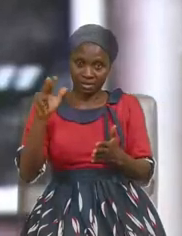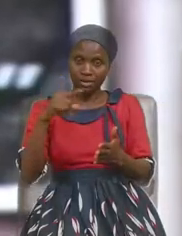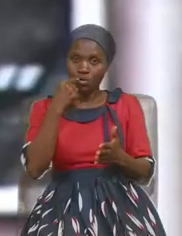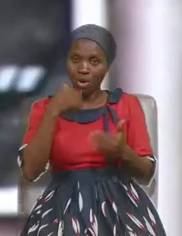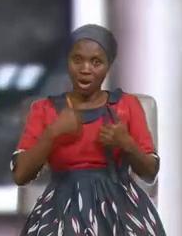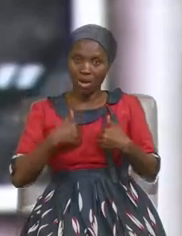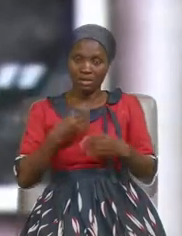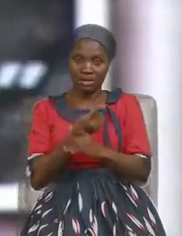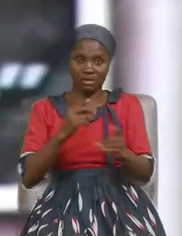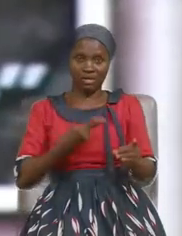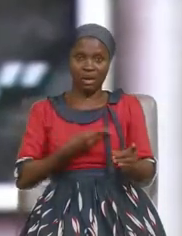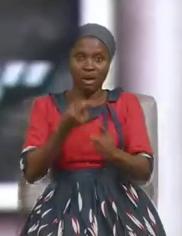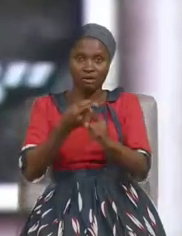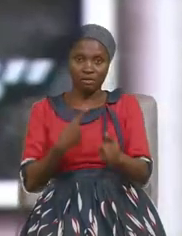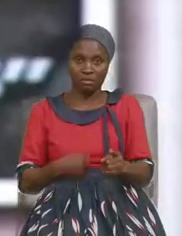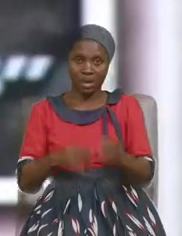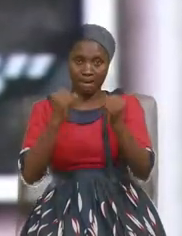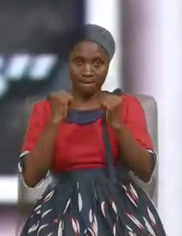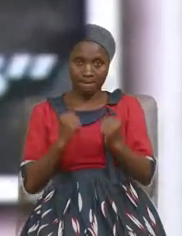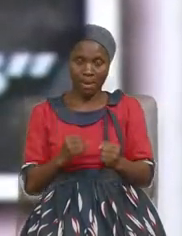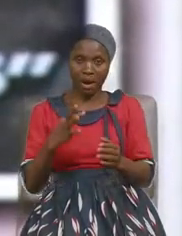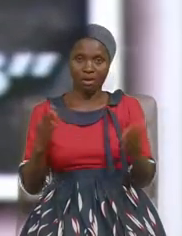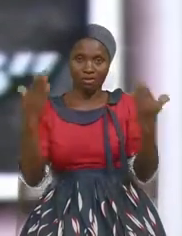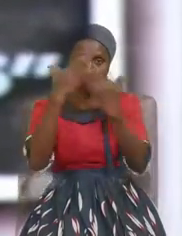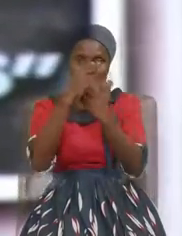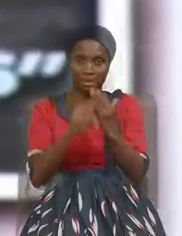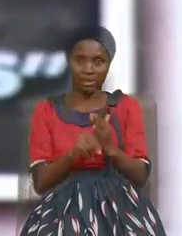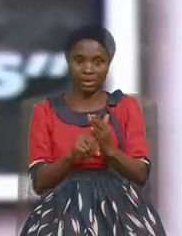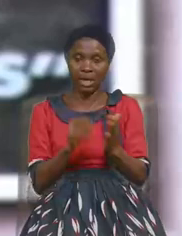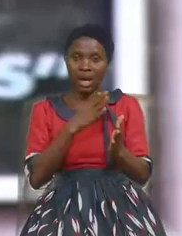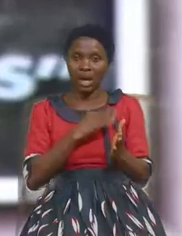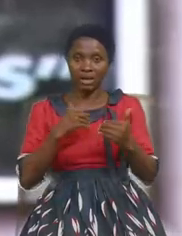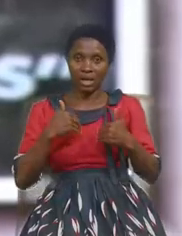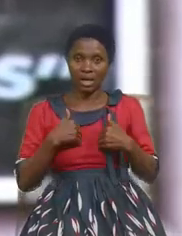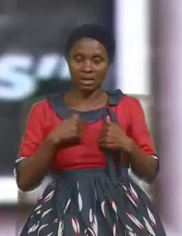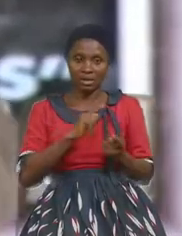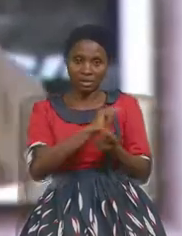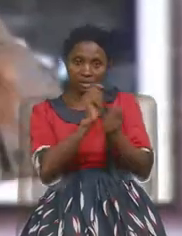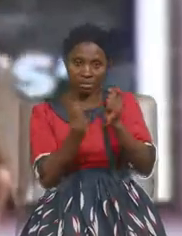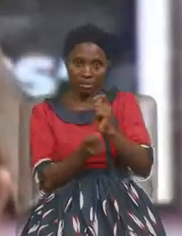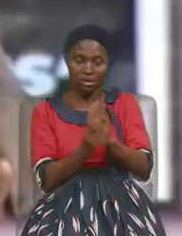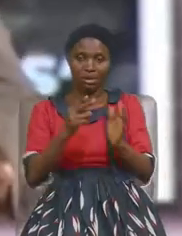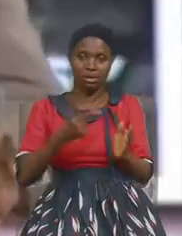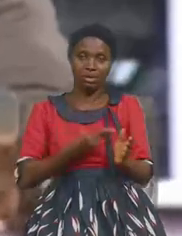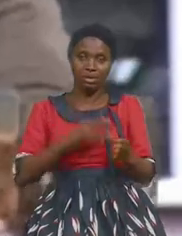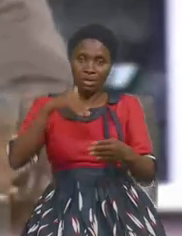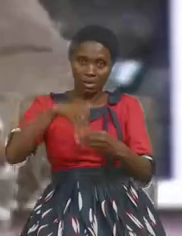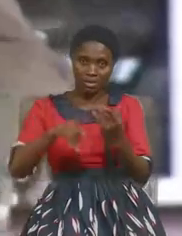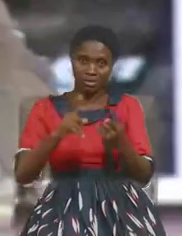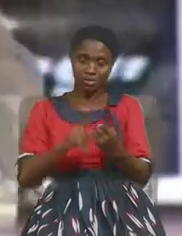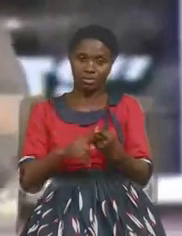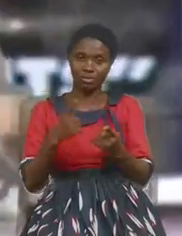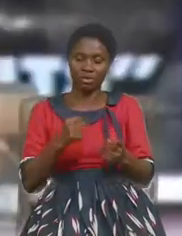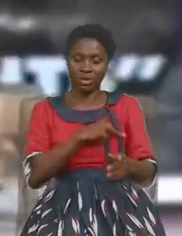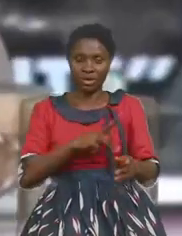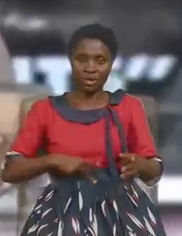la puissance des ténèbres et nous a transportés dans le royaume du Fils